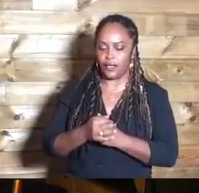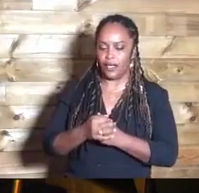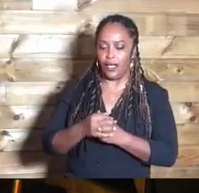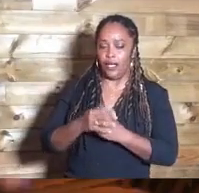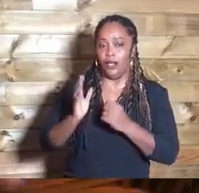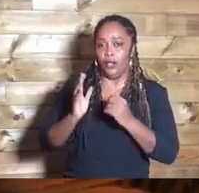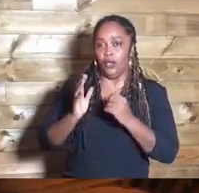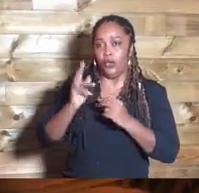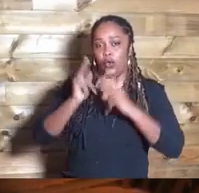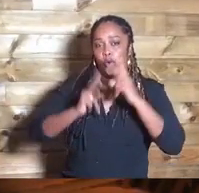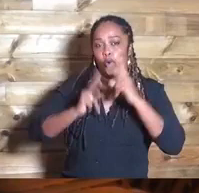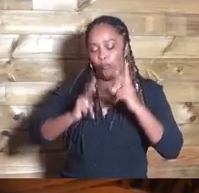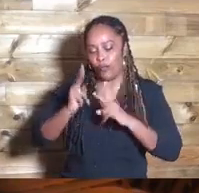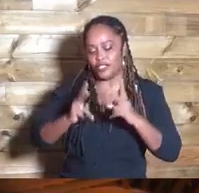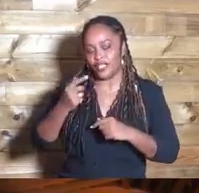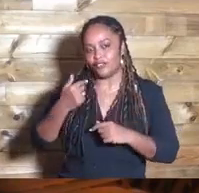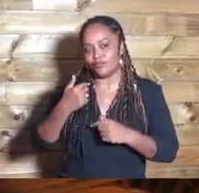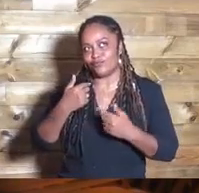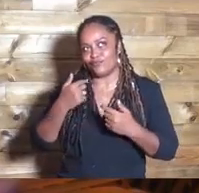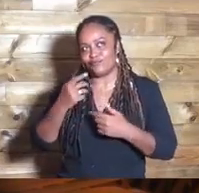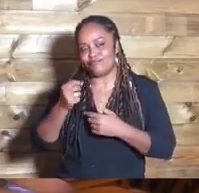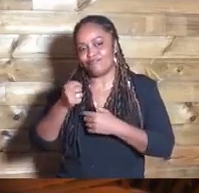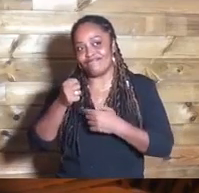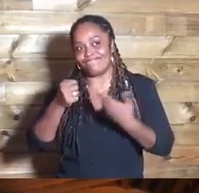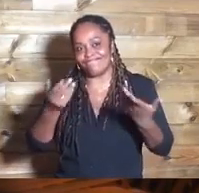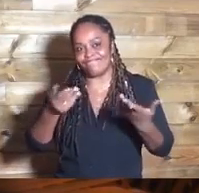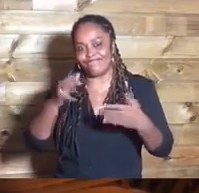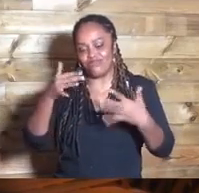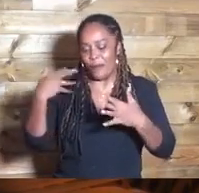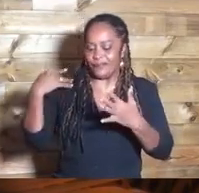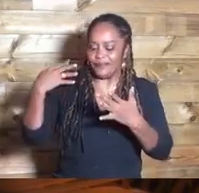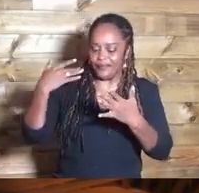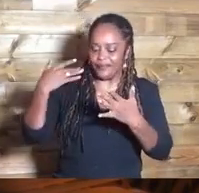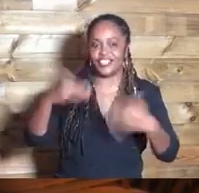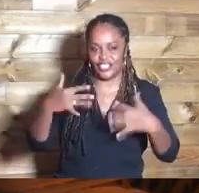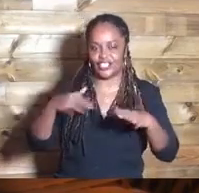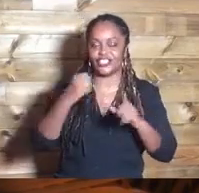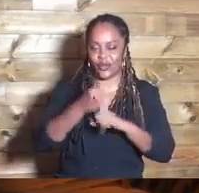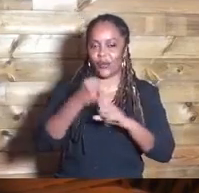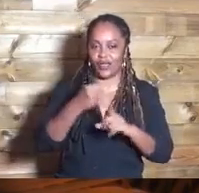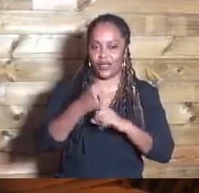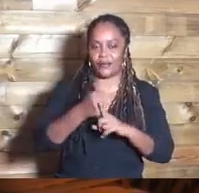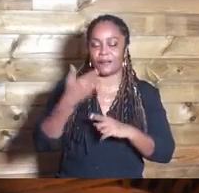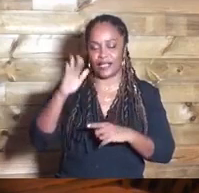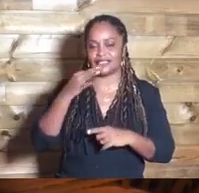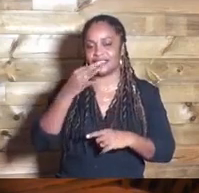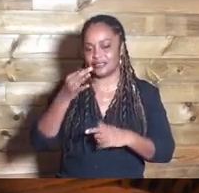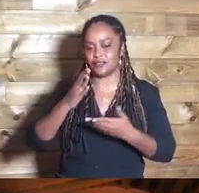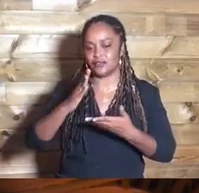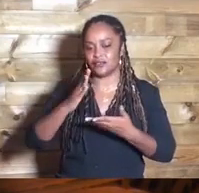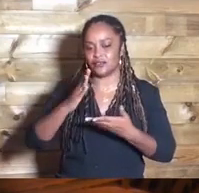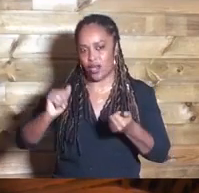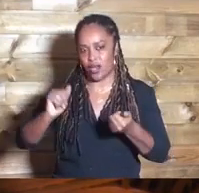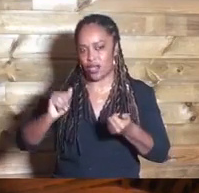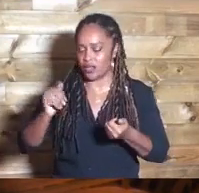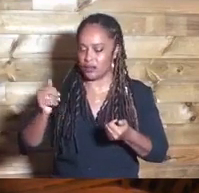peut-être pas arrêter trop longtemps, comme on fait citer là ça, j'ai fait plus qui sera qui en fait encore. Mais si font partie des mains, qui partie